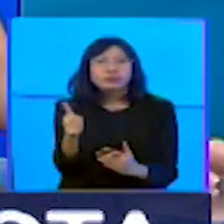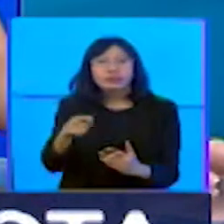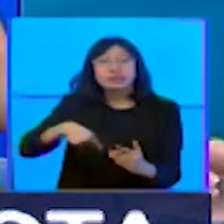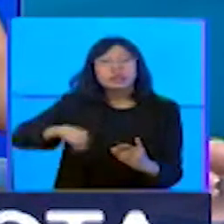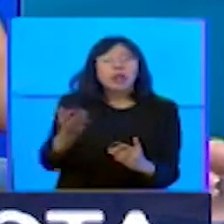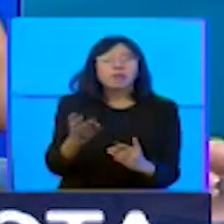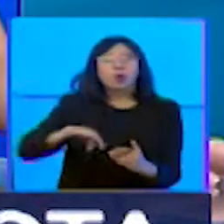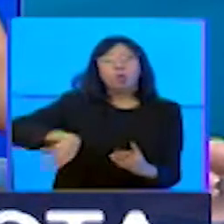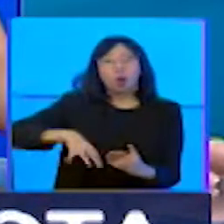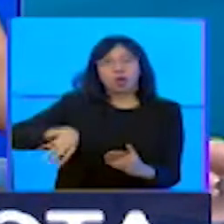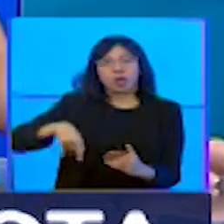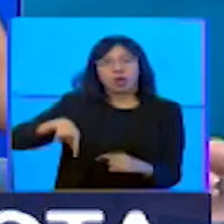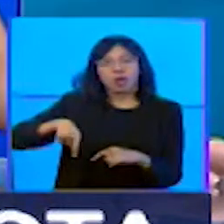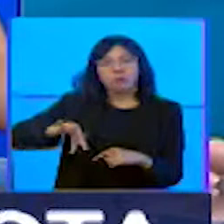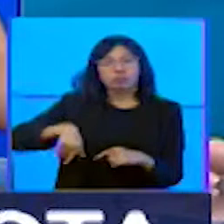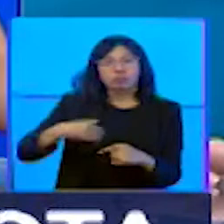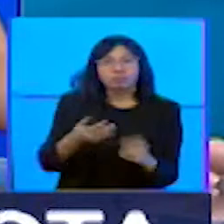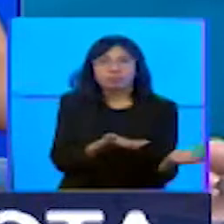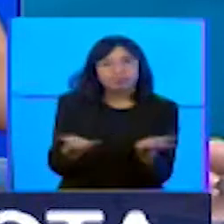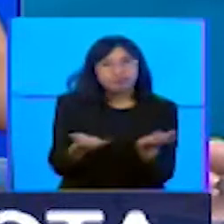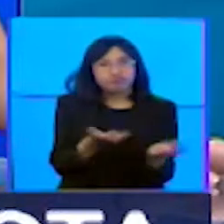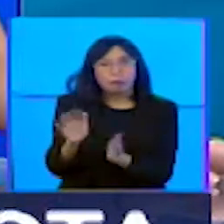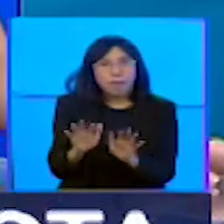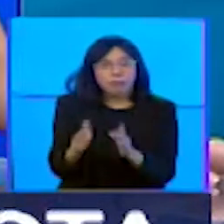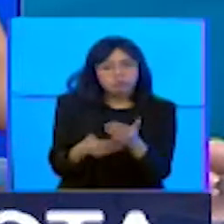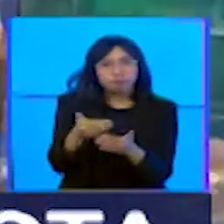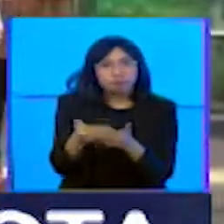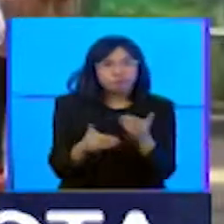dan dievakuasi secara bertahap.